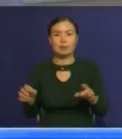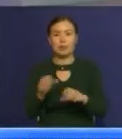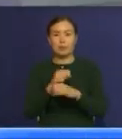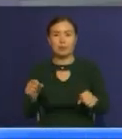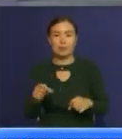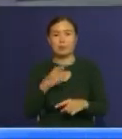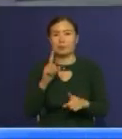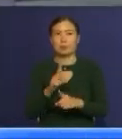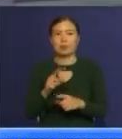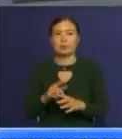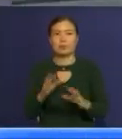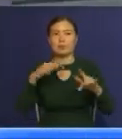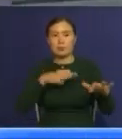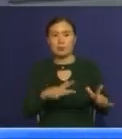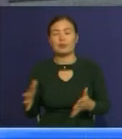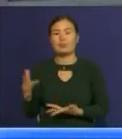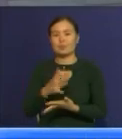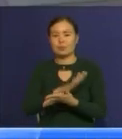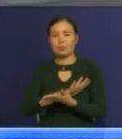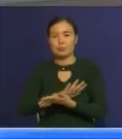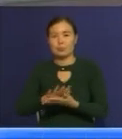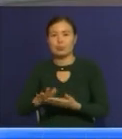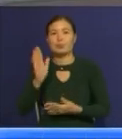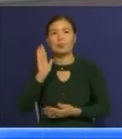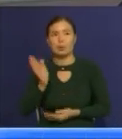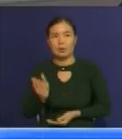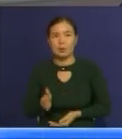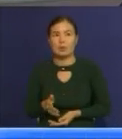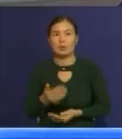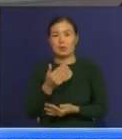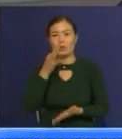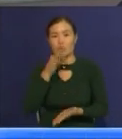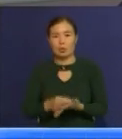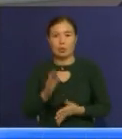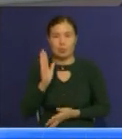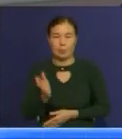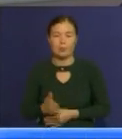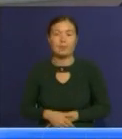дейді. Теңіздің жағасы халықтың жағасы болады. Сондықтан оған сіз ешкім мәселе алмаңыз.